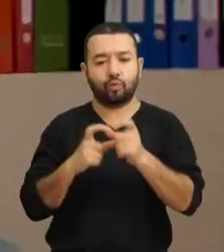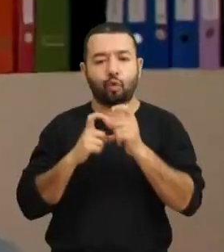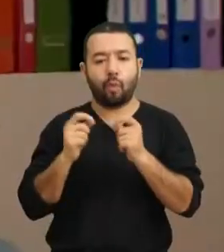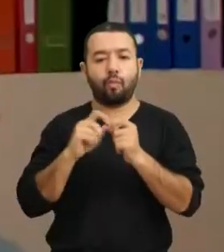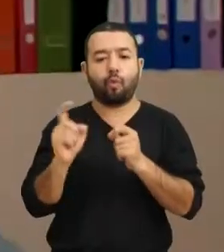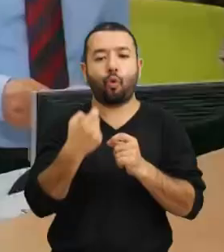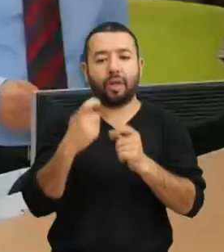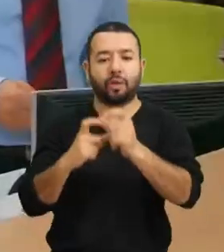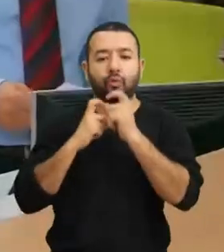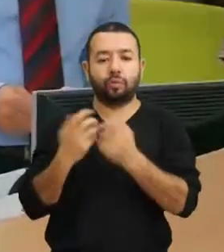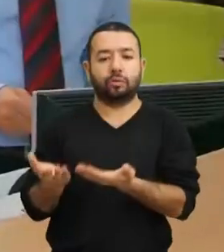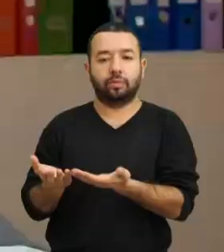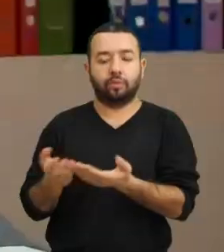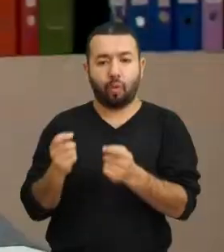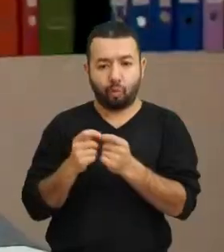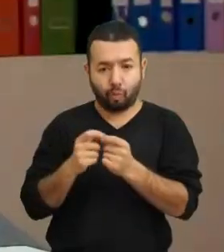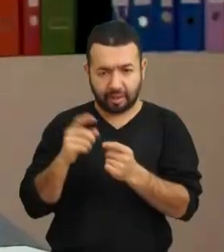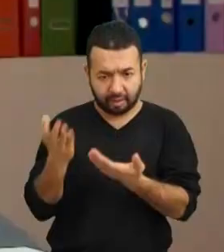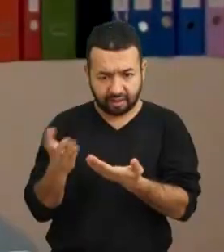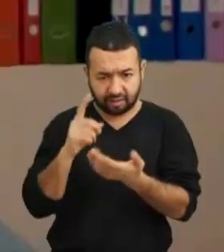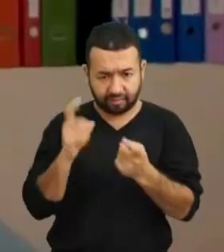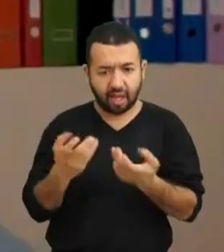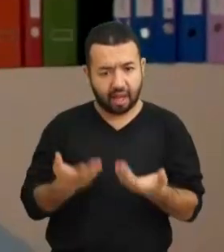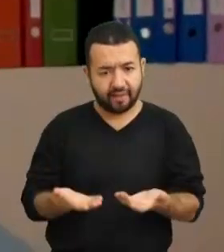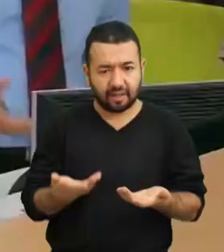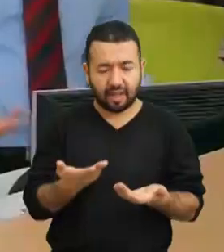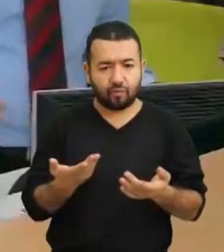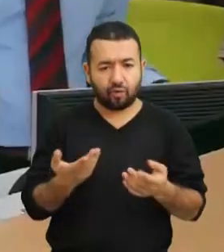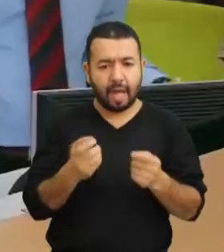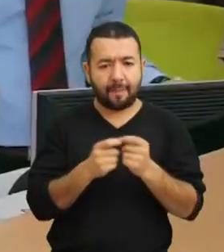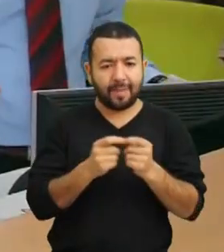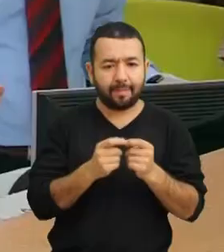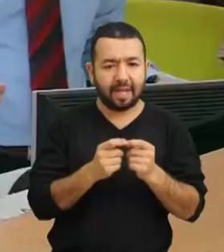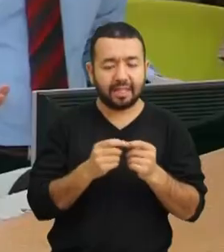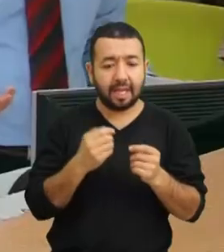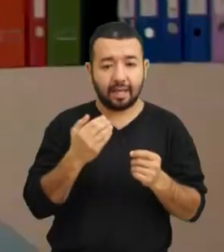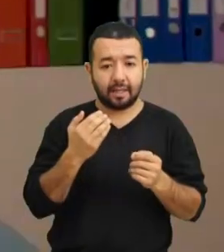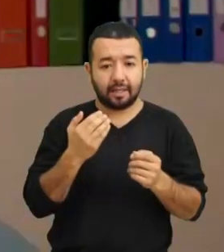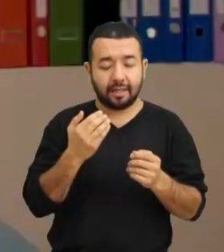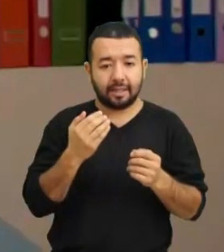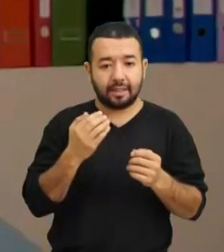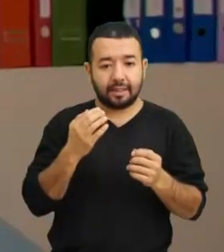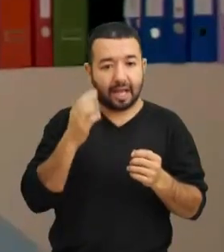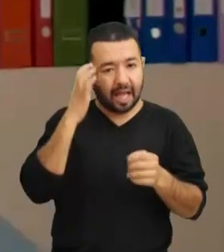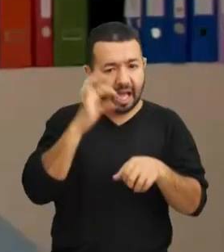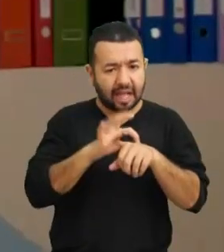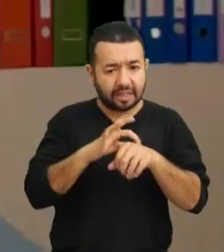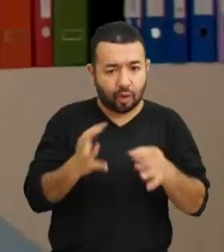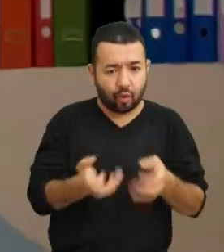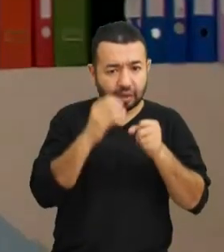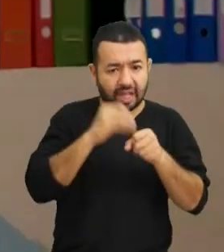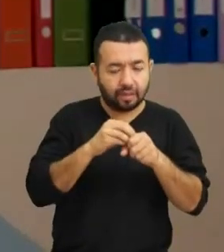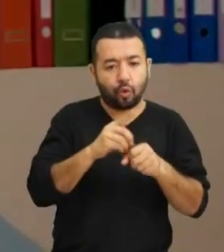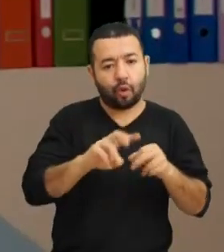bulmaca sorusu sordu. Bulmaca mı? Evet. Ya bu hani bilmece bağımlılığından kurtulmak için bulmaca